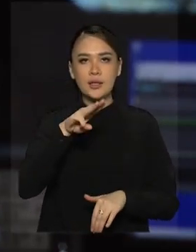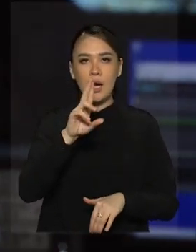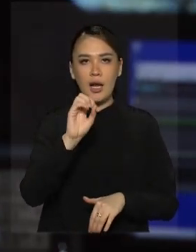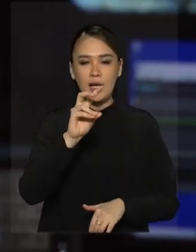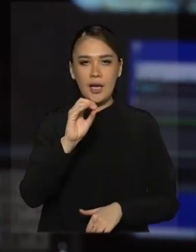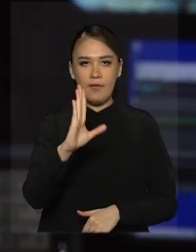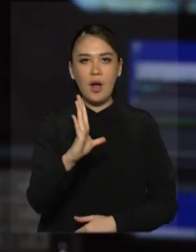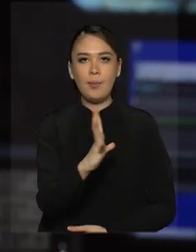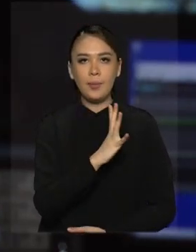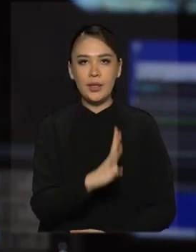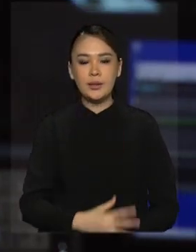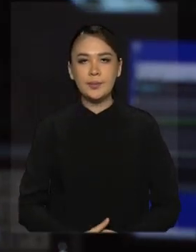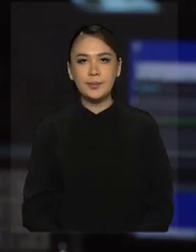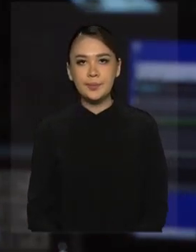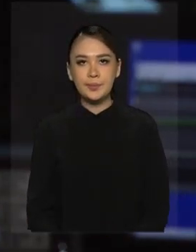Саткалиев.